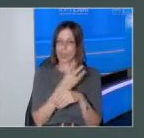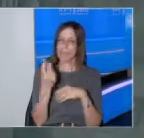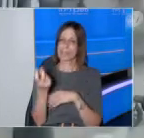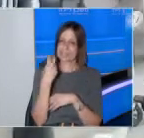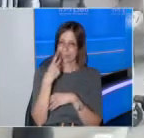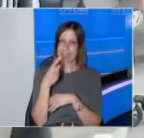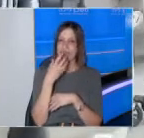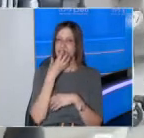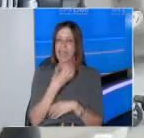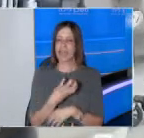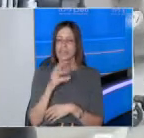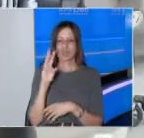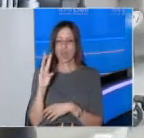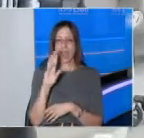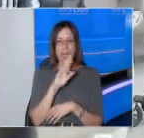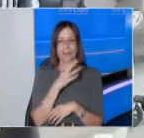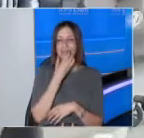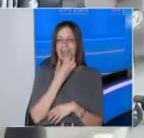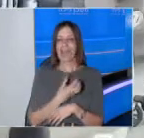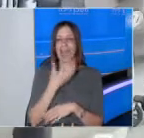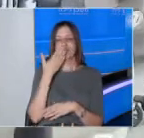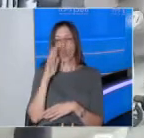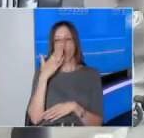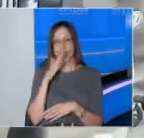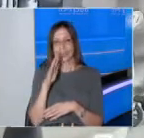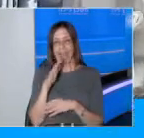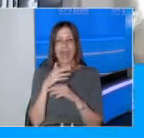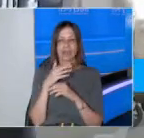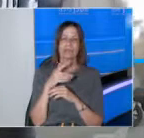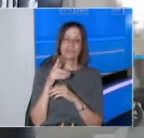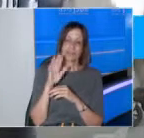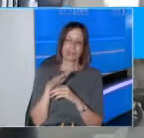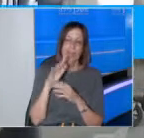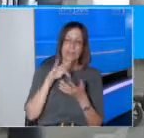קו הטלפון, הרב שמואל רבינוביץ', רב הכותל המערבי והמקומות הקדושים. שלום לך, אדוני.